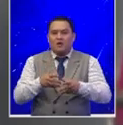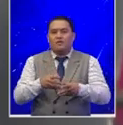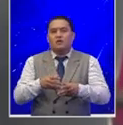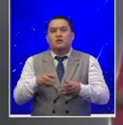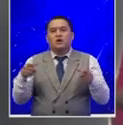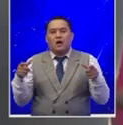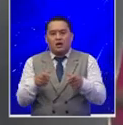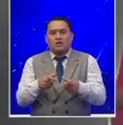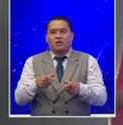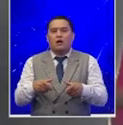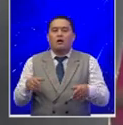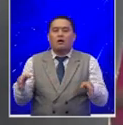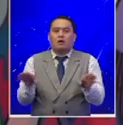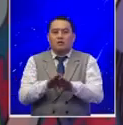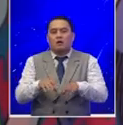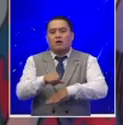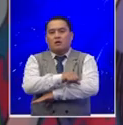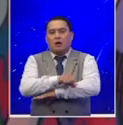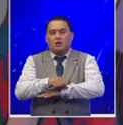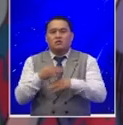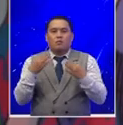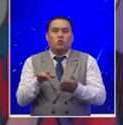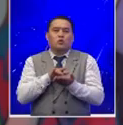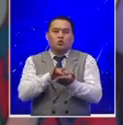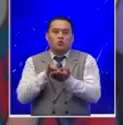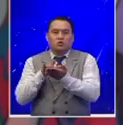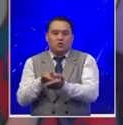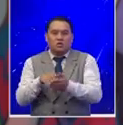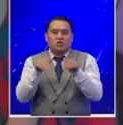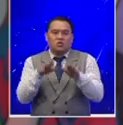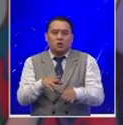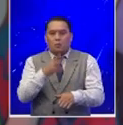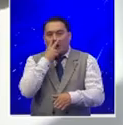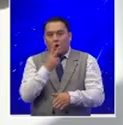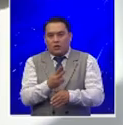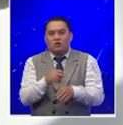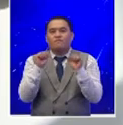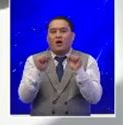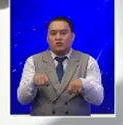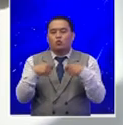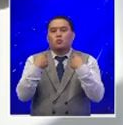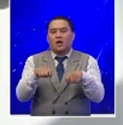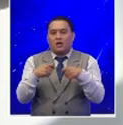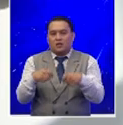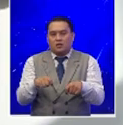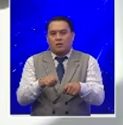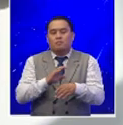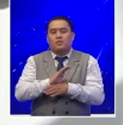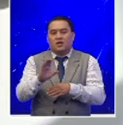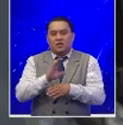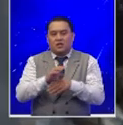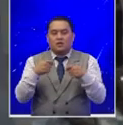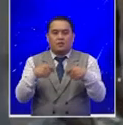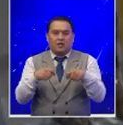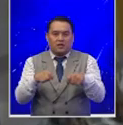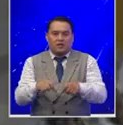потенциальному карантину, закрытию границ и опасениям свободно путешествовать, все же решили показать, а возможно и продать, свои произведения в Париже.